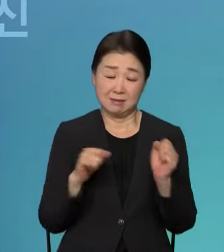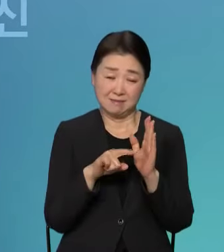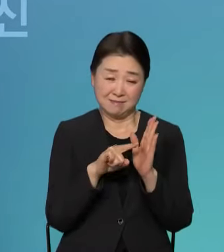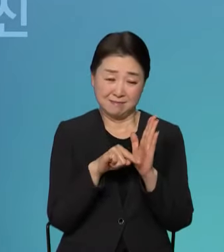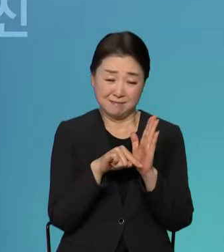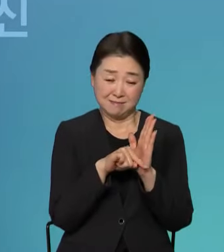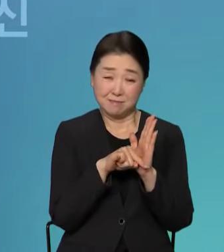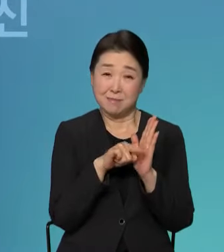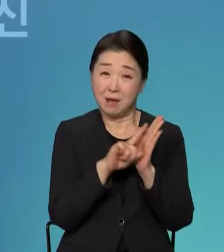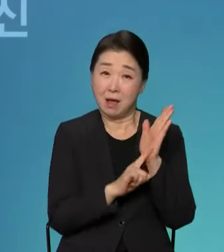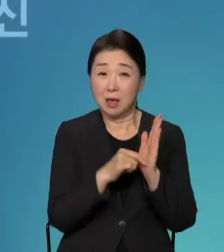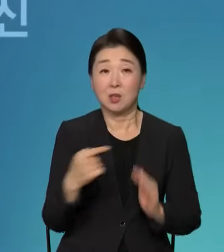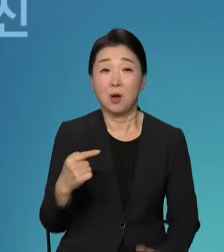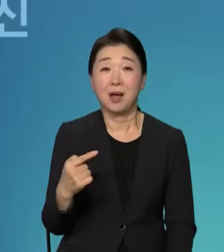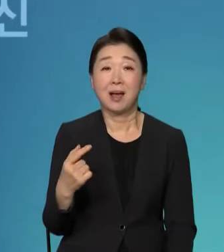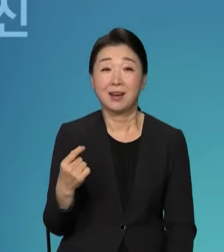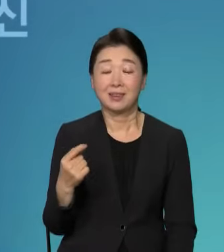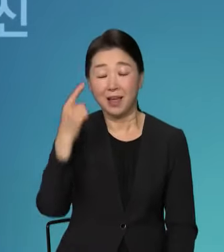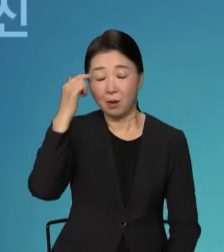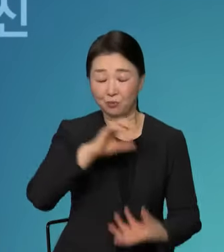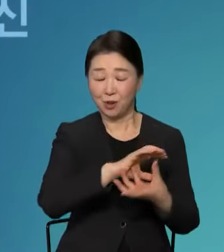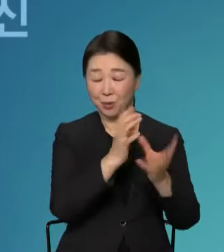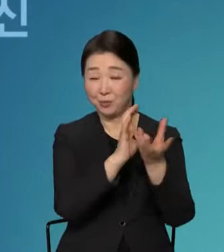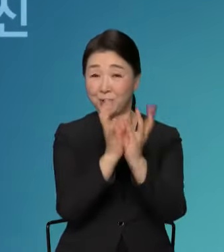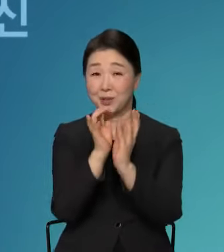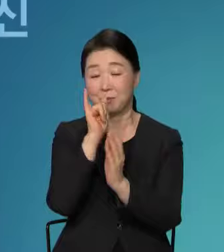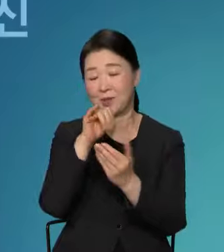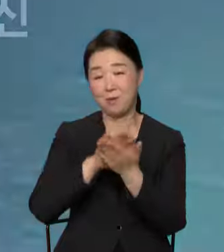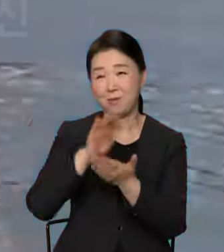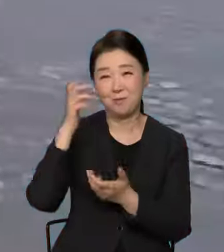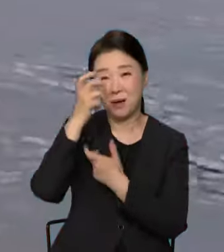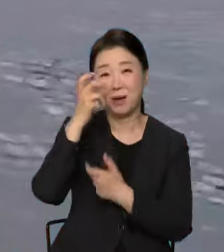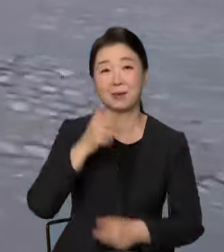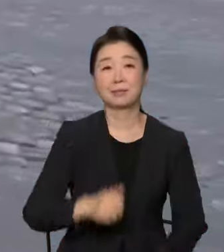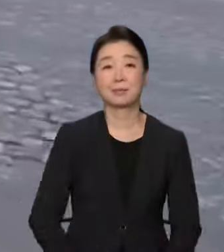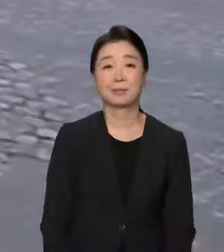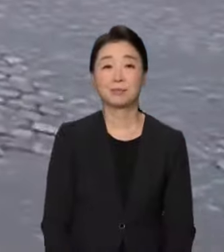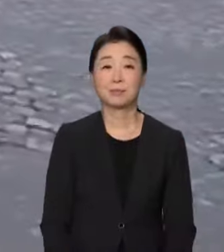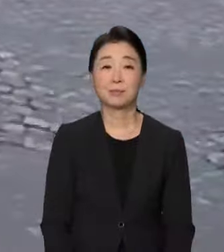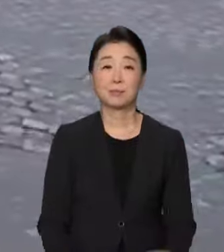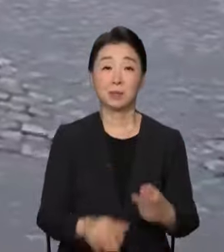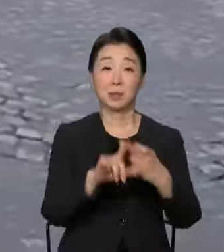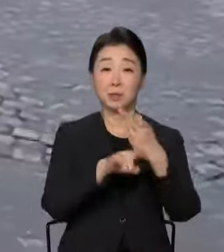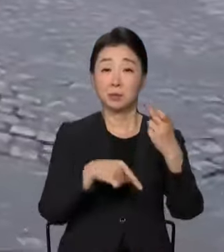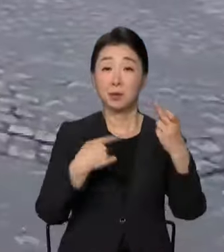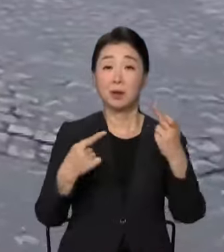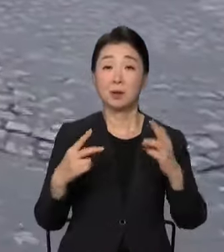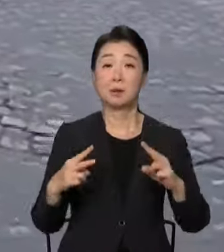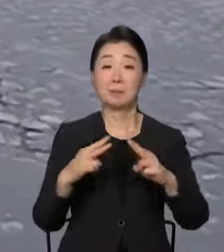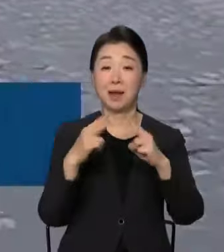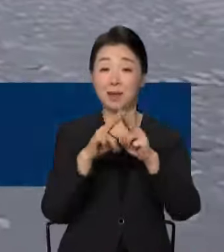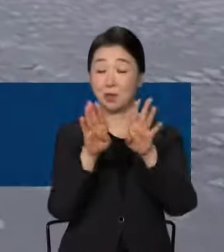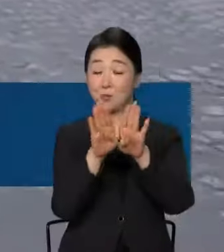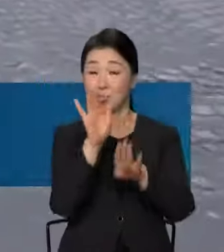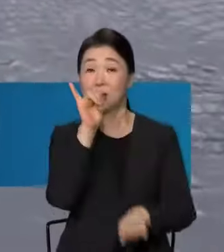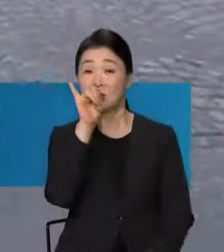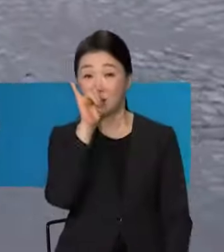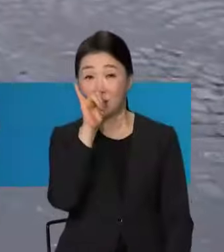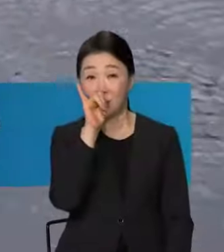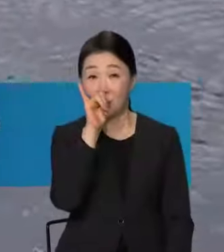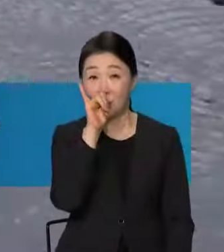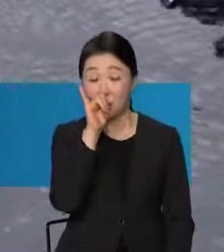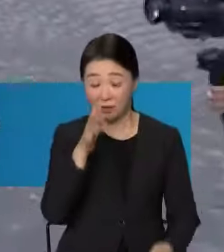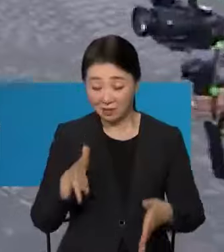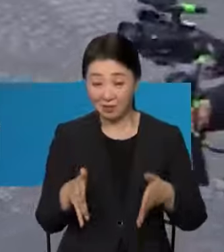파리에서 무궁화 꽃이 피었습니다. 열기가 뜨거웠습니다. 현지 시각 1일 파리 개선문이 보이는 샹젤리제